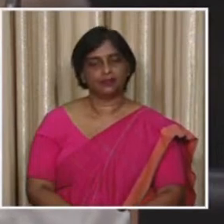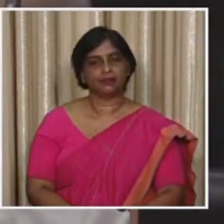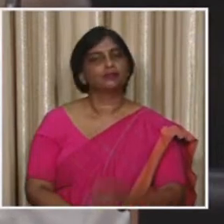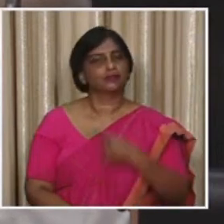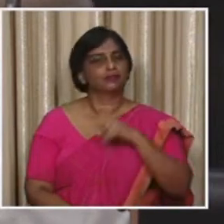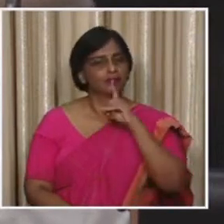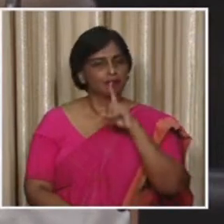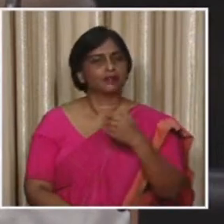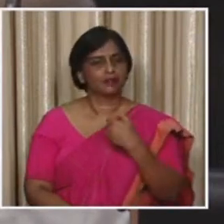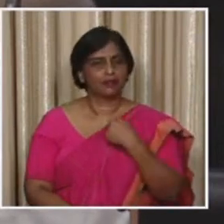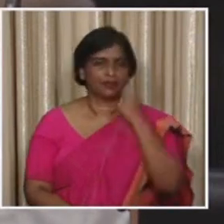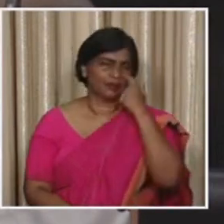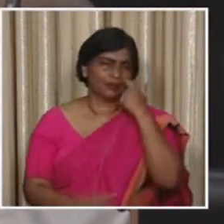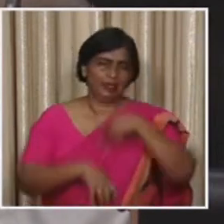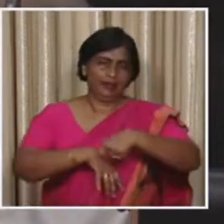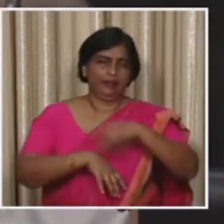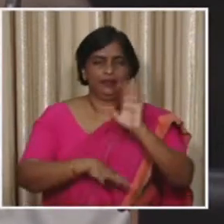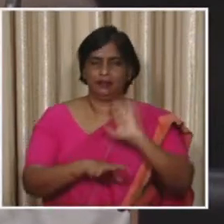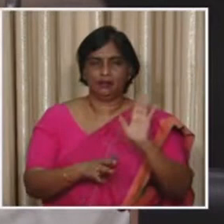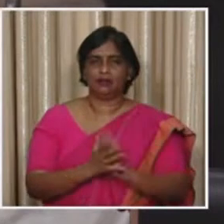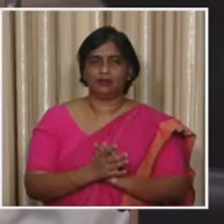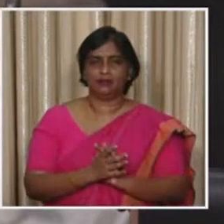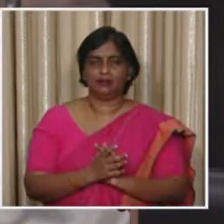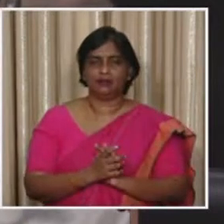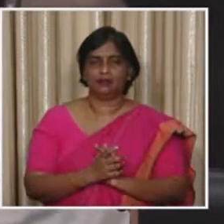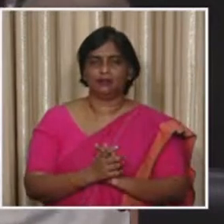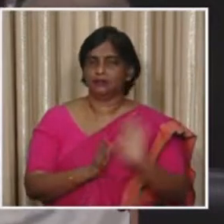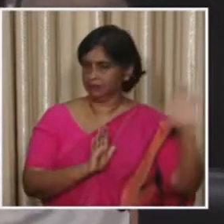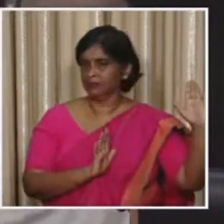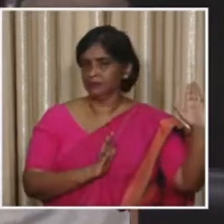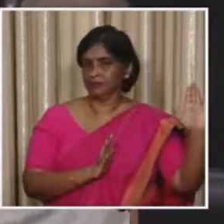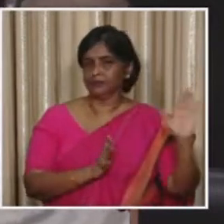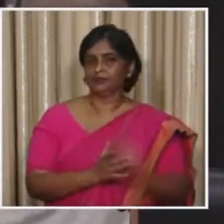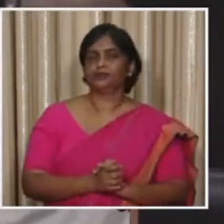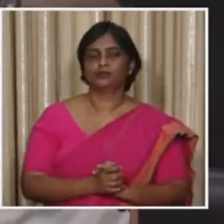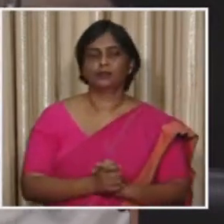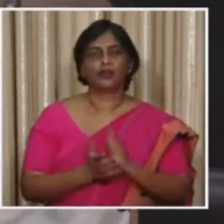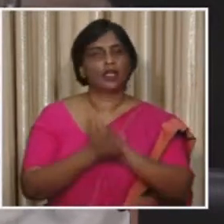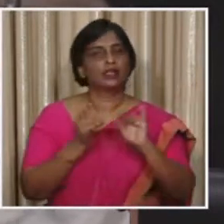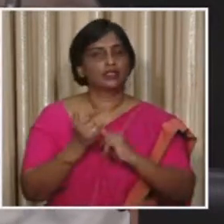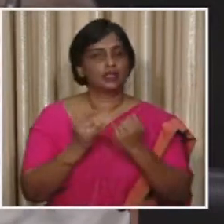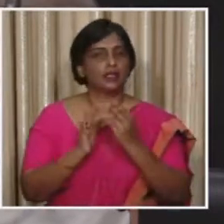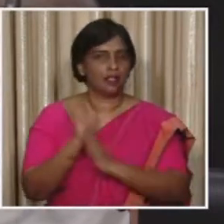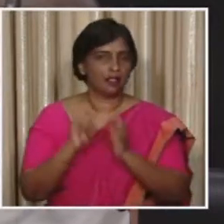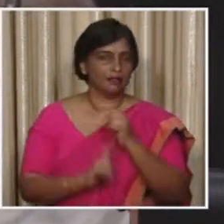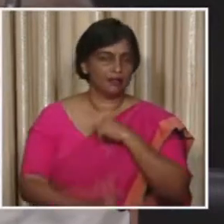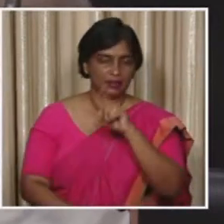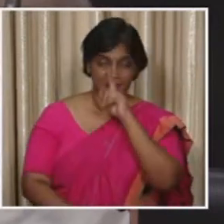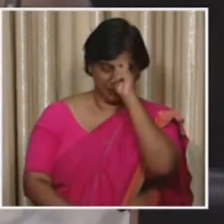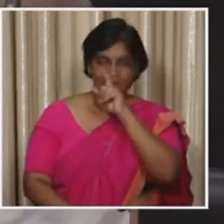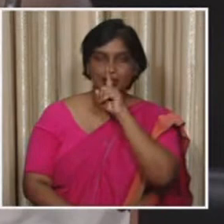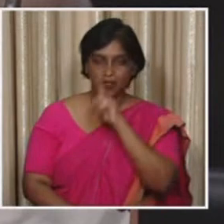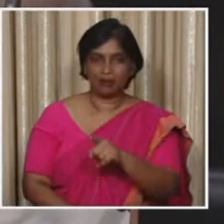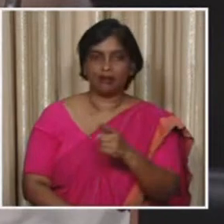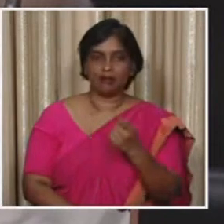මේ මම අහන්නේ මට එකයි වැඩි කල් ගන්න නෑ මට දෙන්න මම ආර්ෂා ඩිසිල්ලා එමුතුමාට කිව්වේ